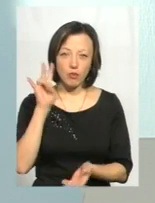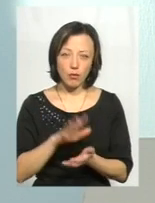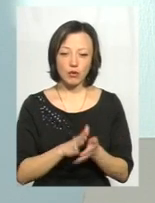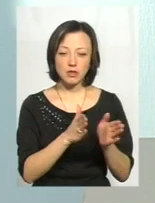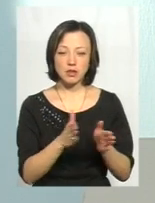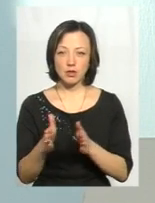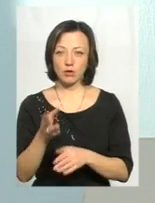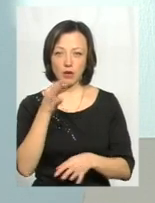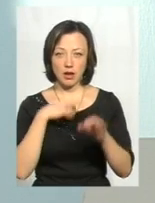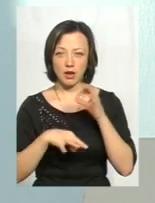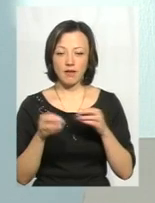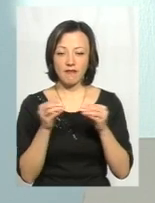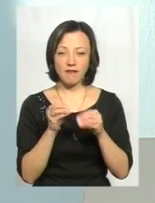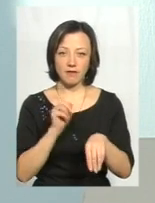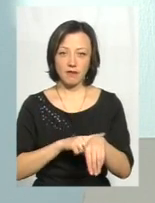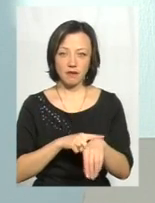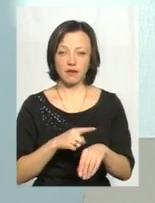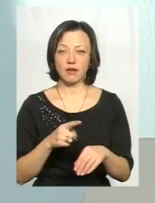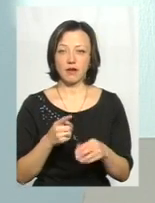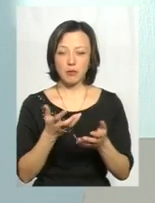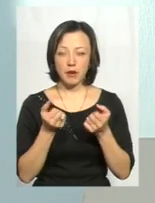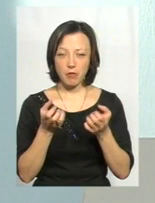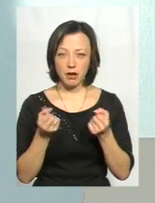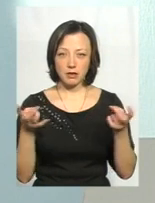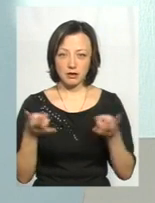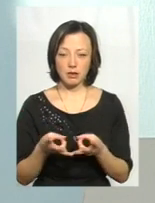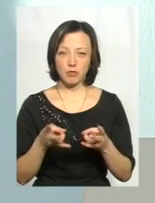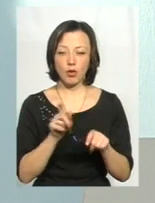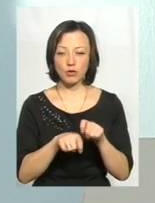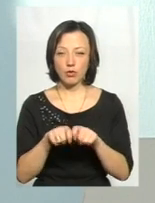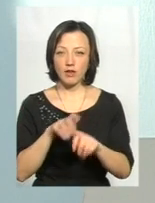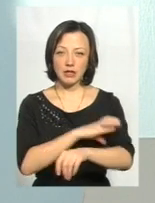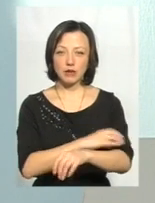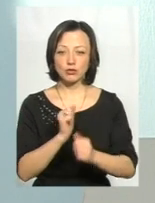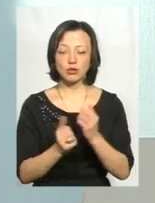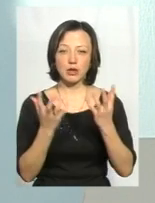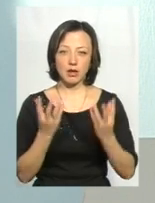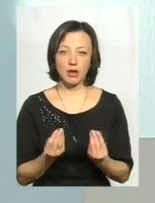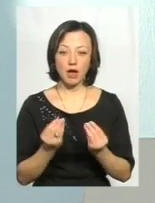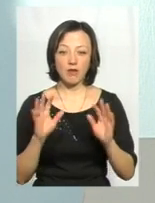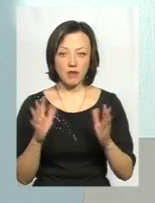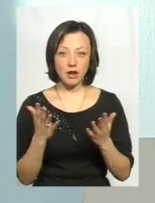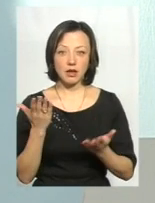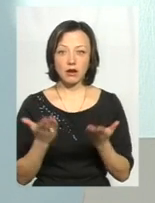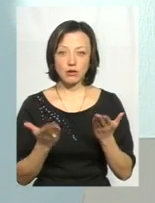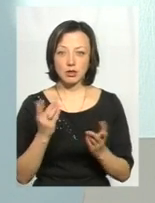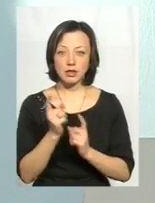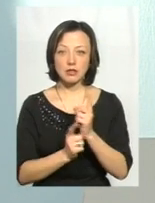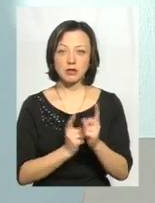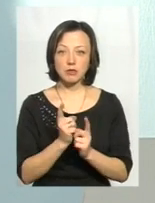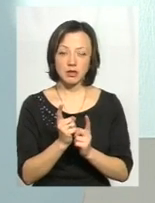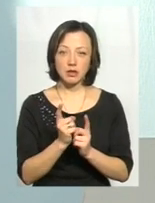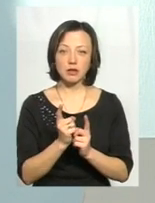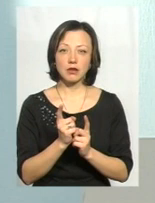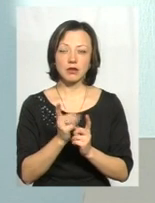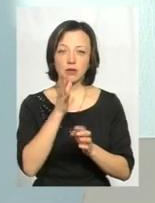ліки. В один той самий час вони повинні приймати ліки, контролювати свій тиск щодня. І в разі, якщо якісь зміни чи скарги, щоб